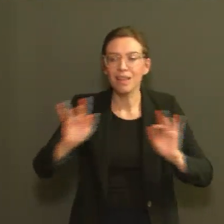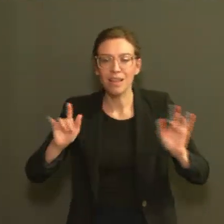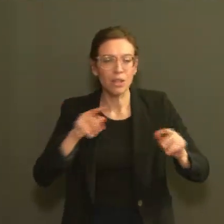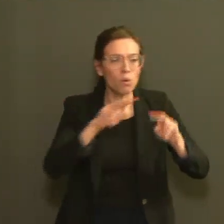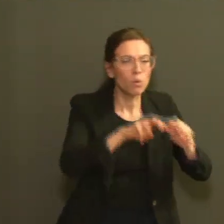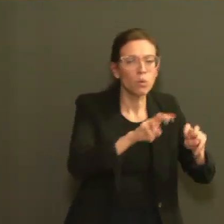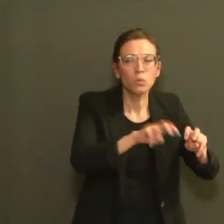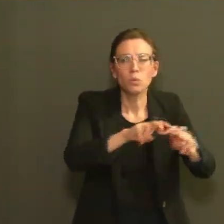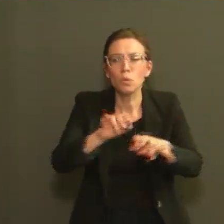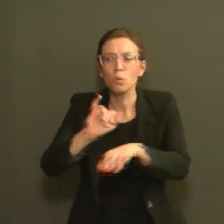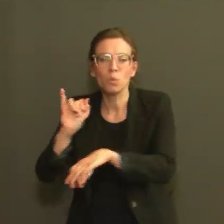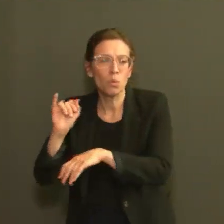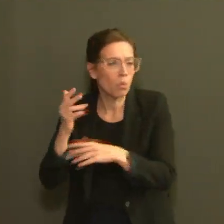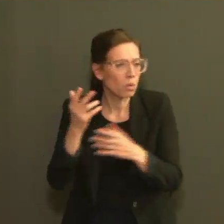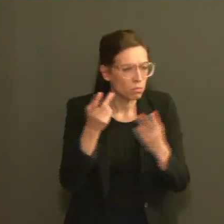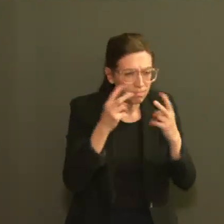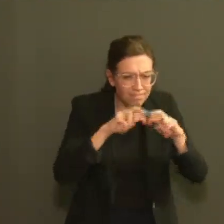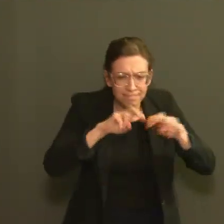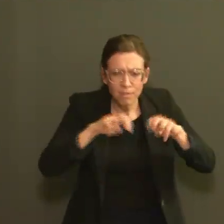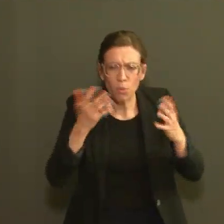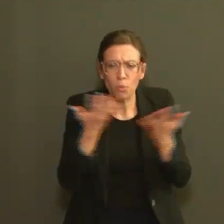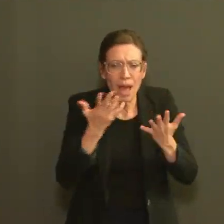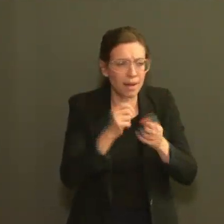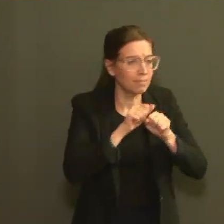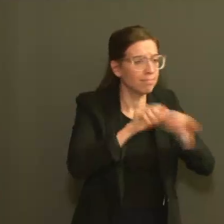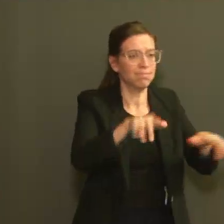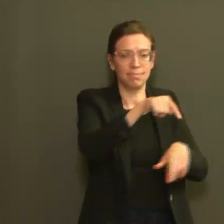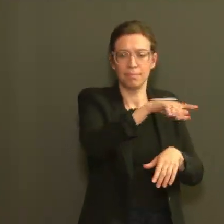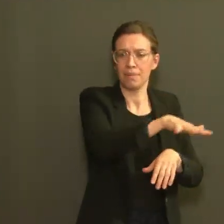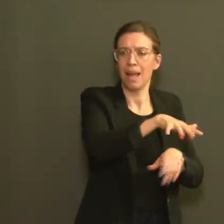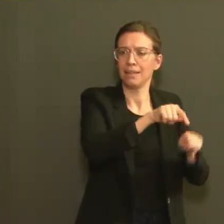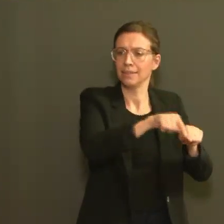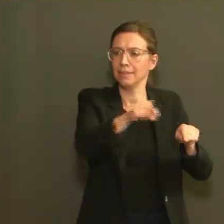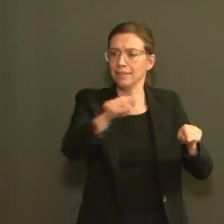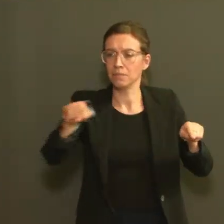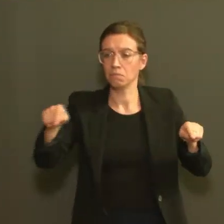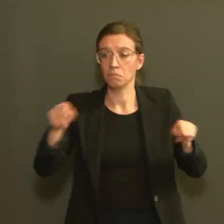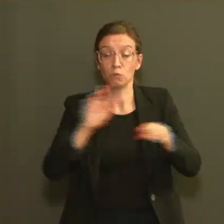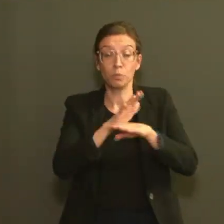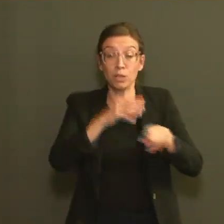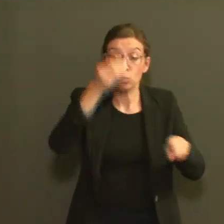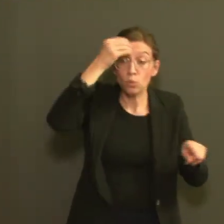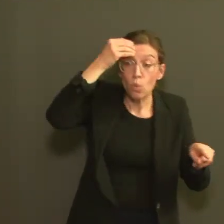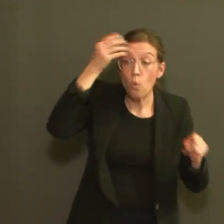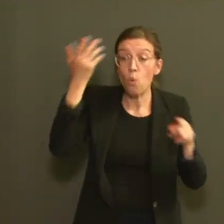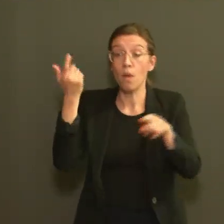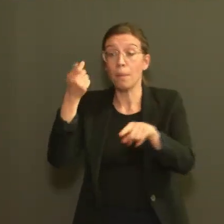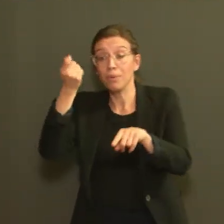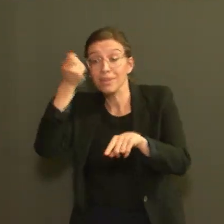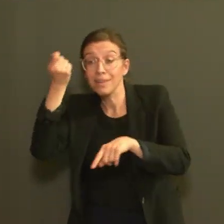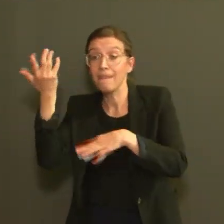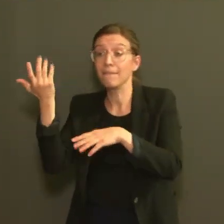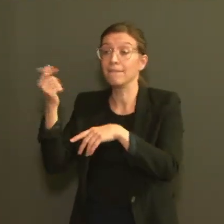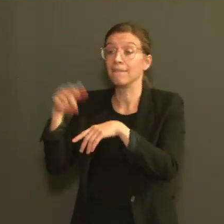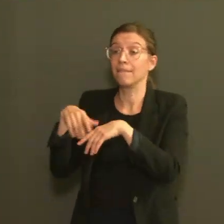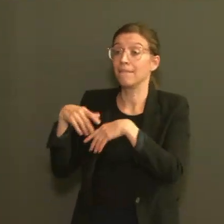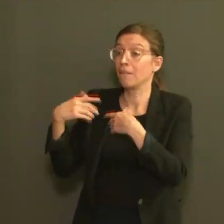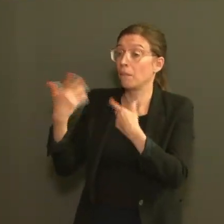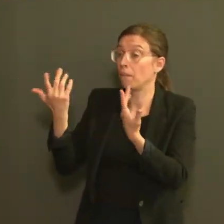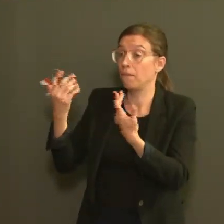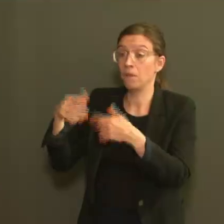clusters. Dat kan in een school zijn, dat kan in een gemeente zijn of op een bedrijf. En dan wordt er wel degelijk ook opgespoord waar de bron